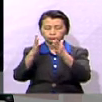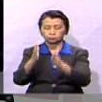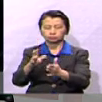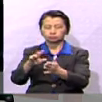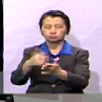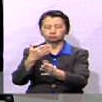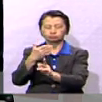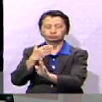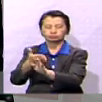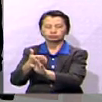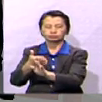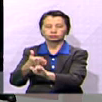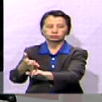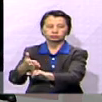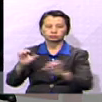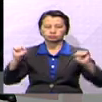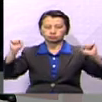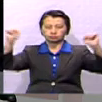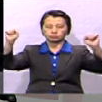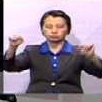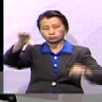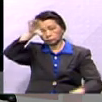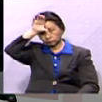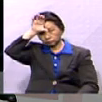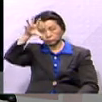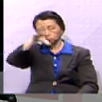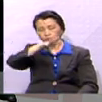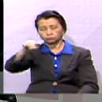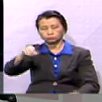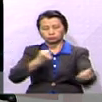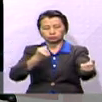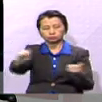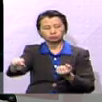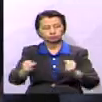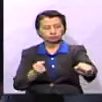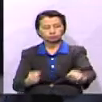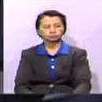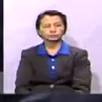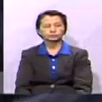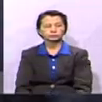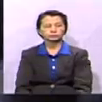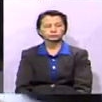sukan teras negara, iaitu angkat berat, sepak takraw dan taekwondo.